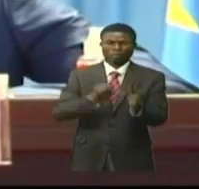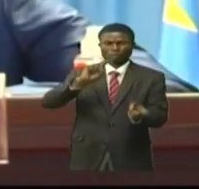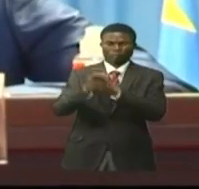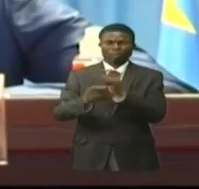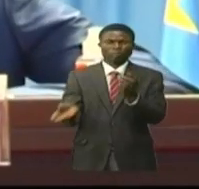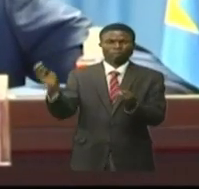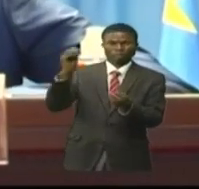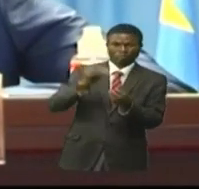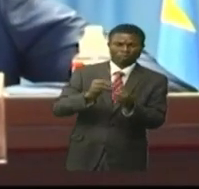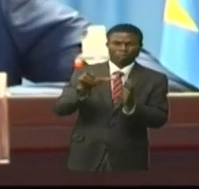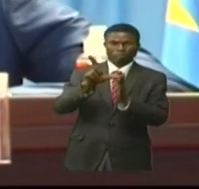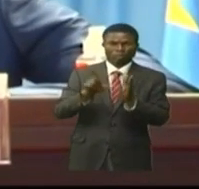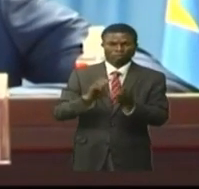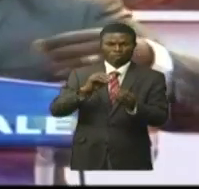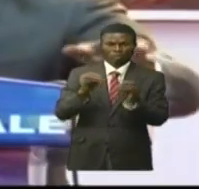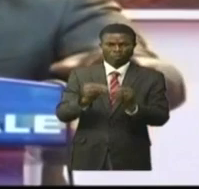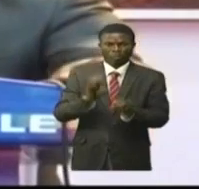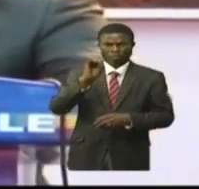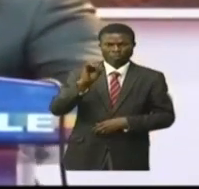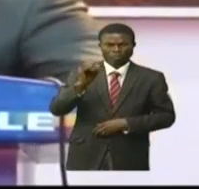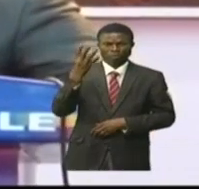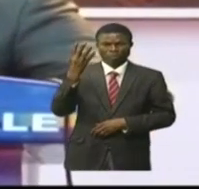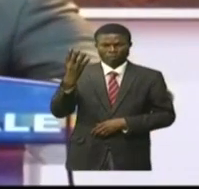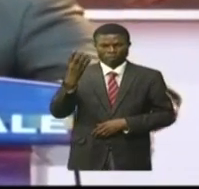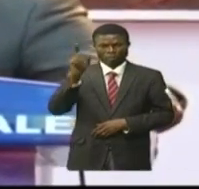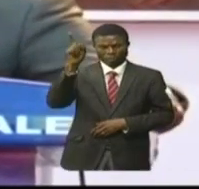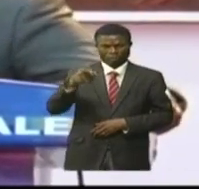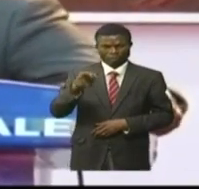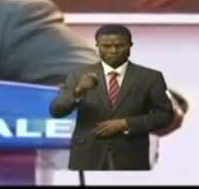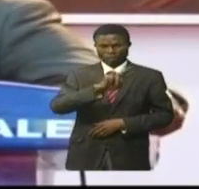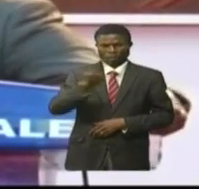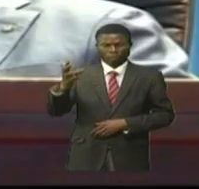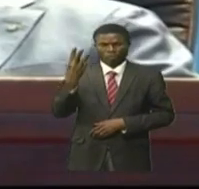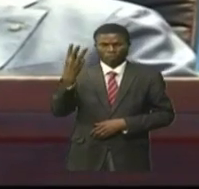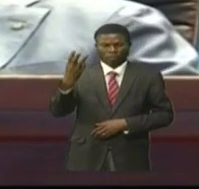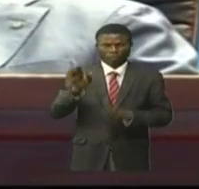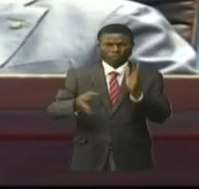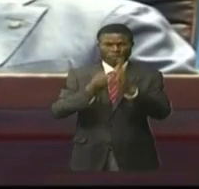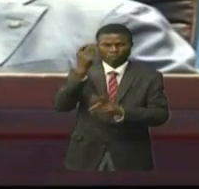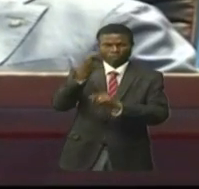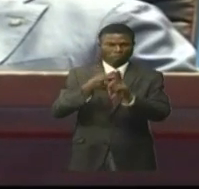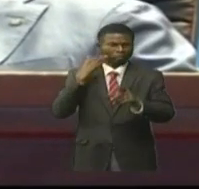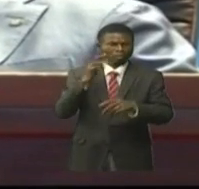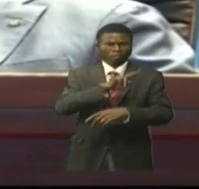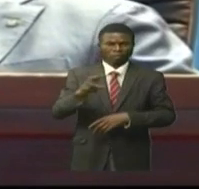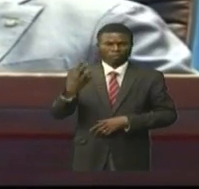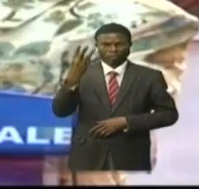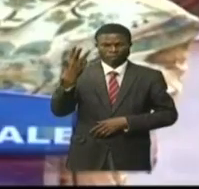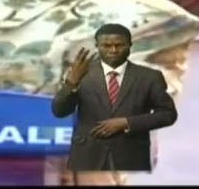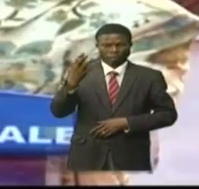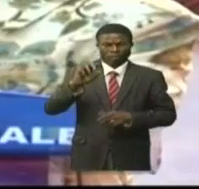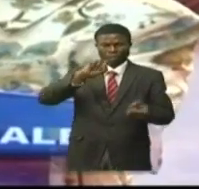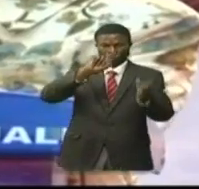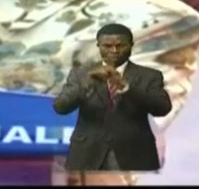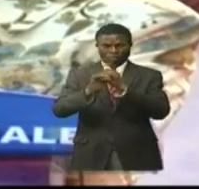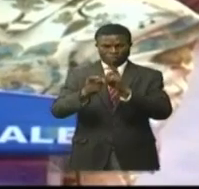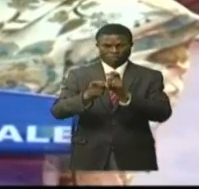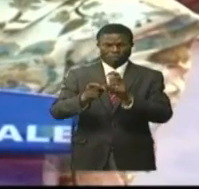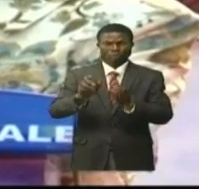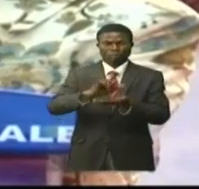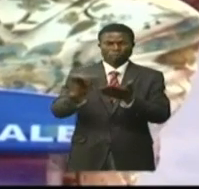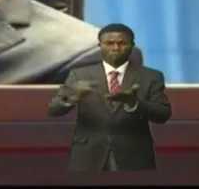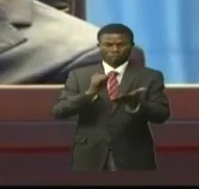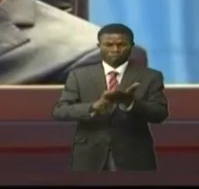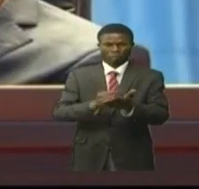est compétent la loi numéro 04 bar 2003 du 13 mars 2003 portant réforme de procédures fiscale